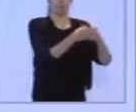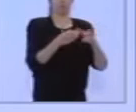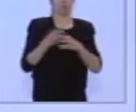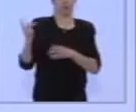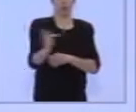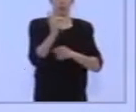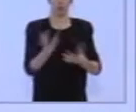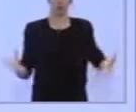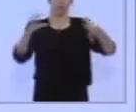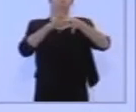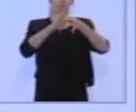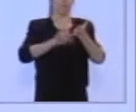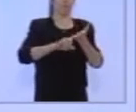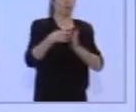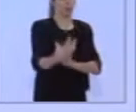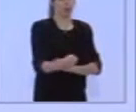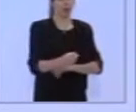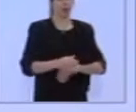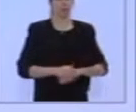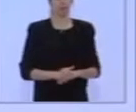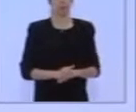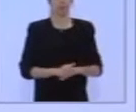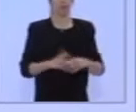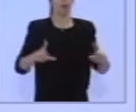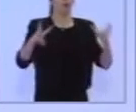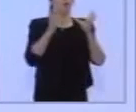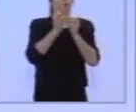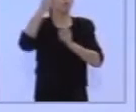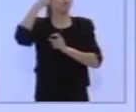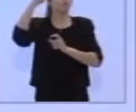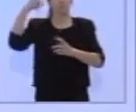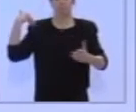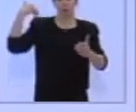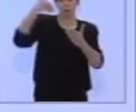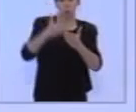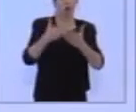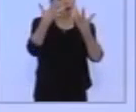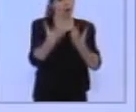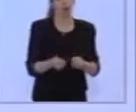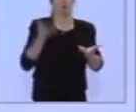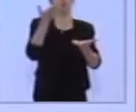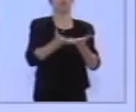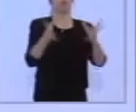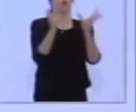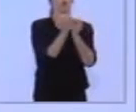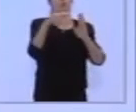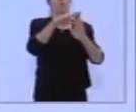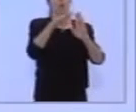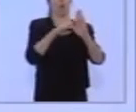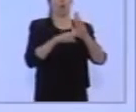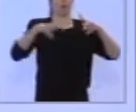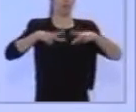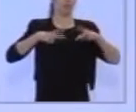Βασικό εργαλείο υλοποίησης των ιδεολογικών μας αρχών είναι το κυβερνητικό πρόγραμμα. Ειδικότερα, και όσον με